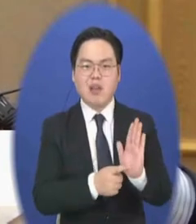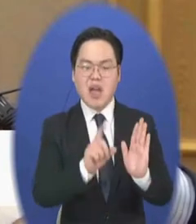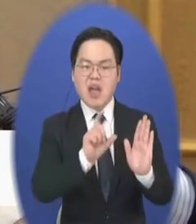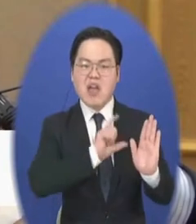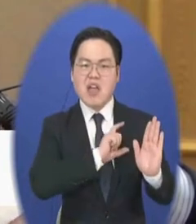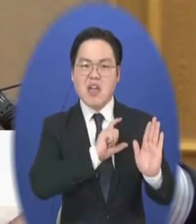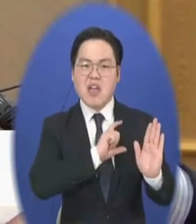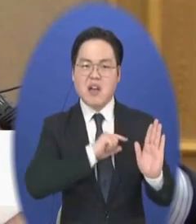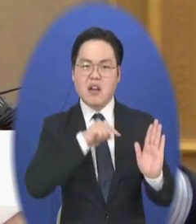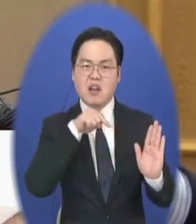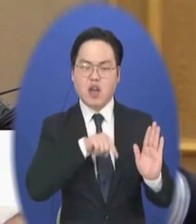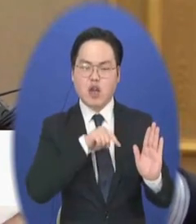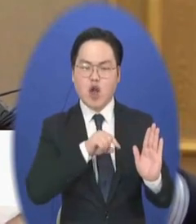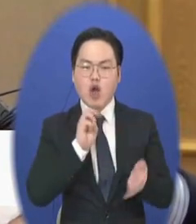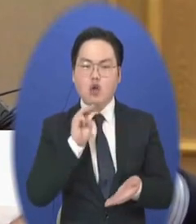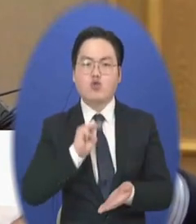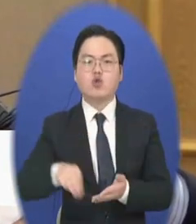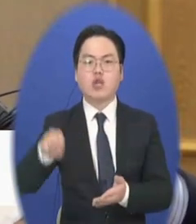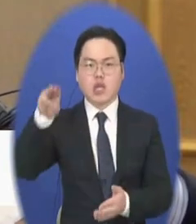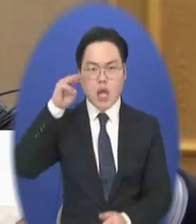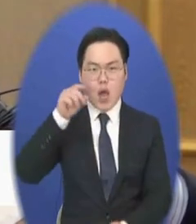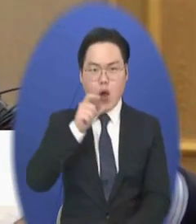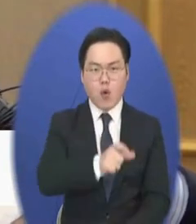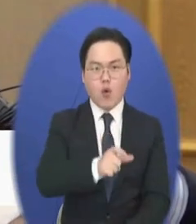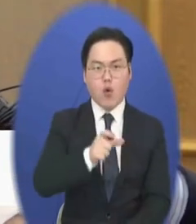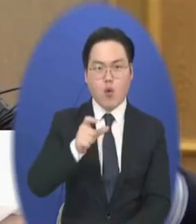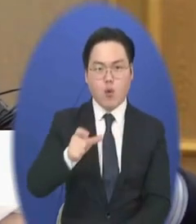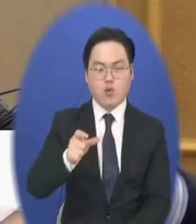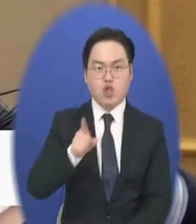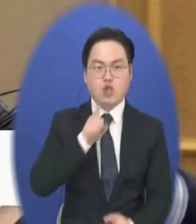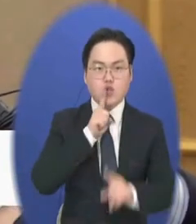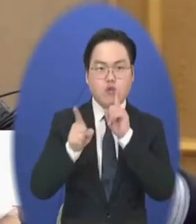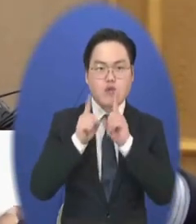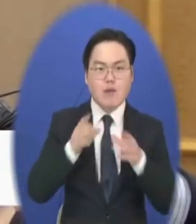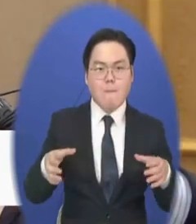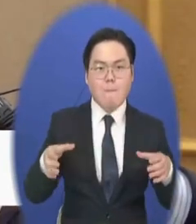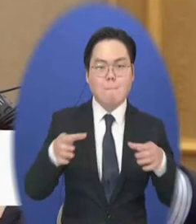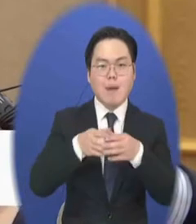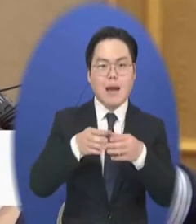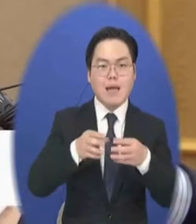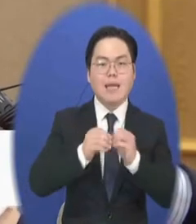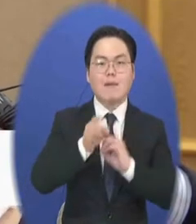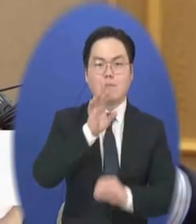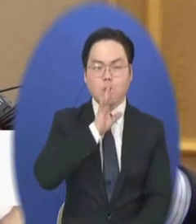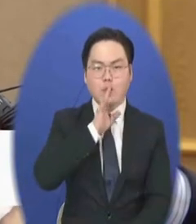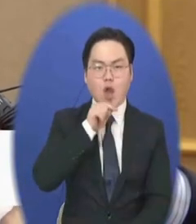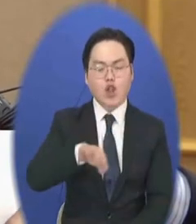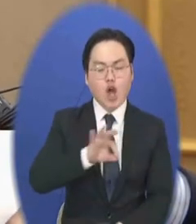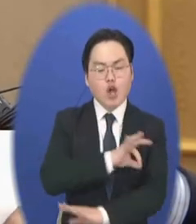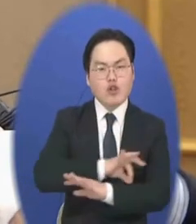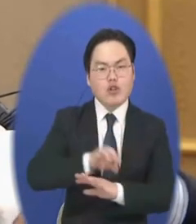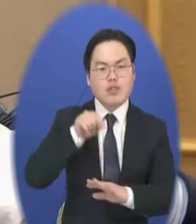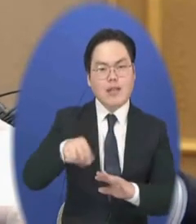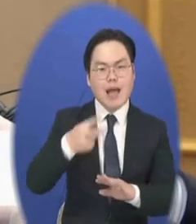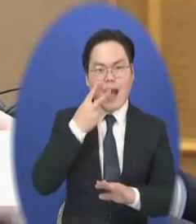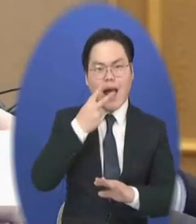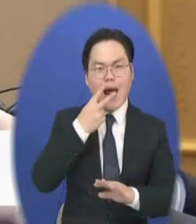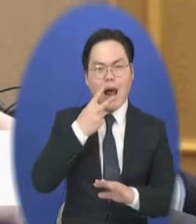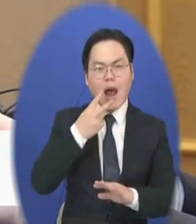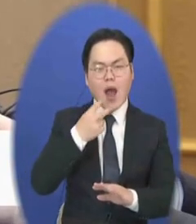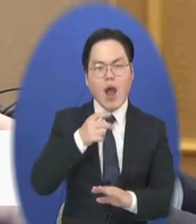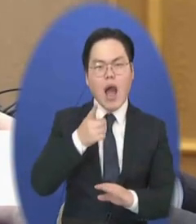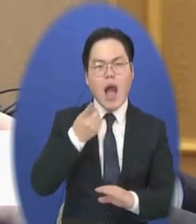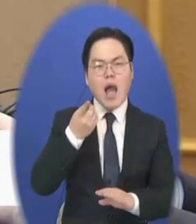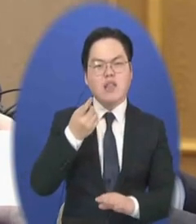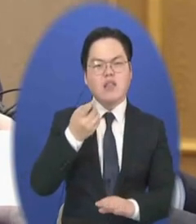үс тийм туршлагатай хүмүүс энэ зөвлөл сонгохдох байх. Энэ бол маш олон хүнээс бидний одоогийн төслөөр харж байгаагаар бол маш олон 10